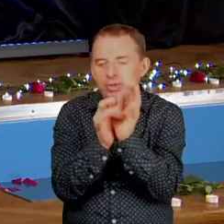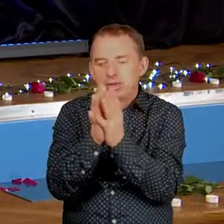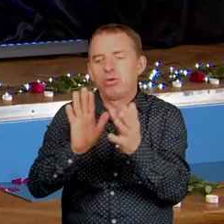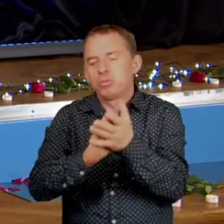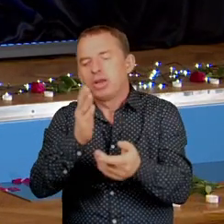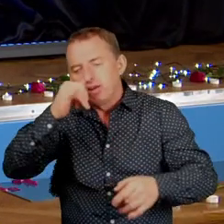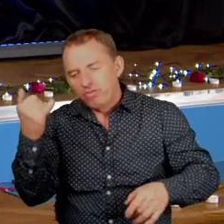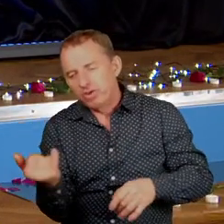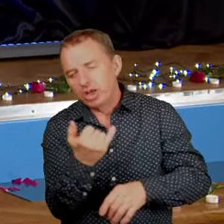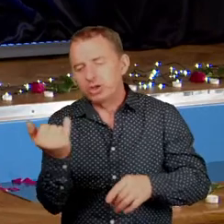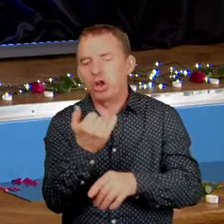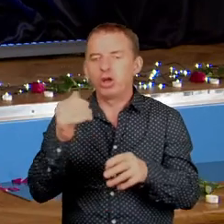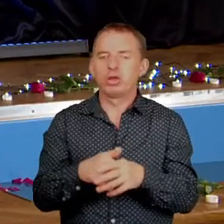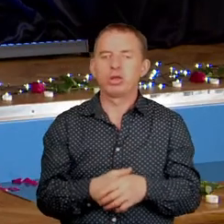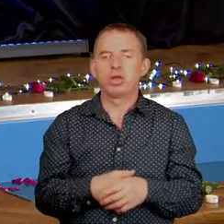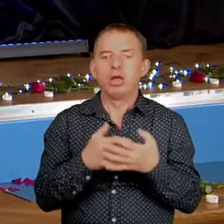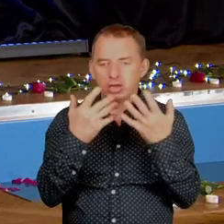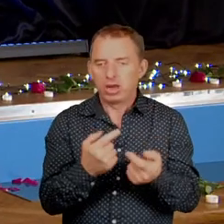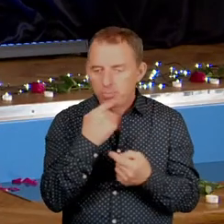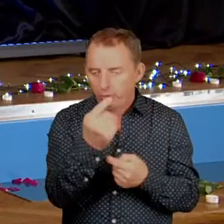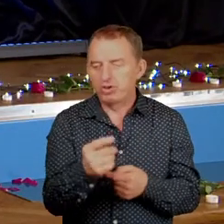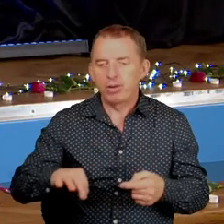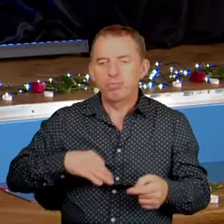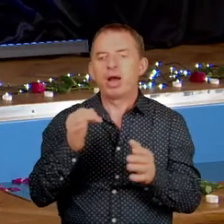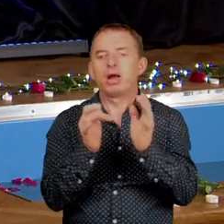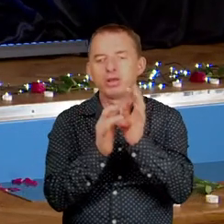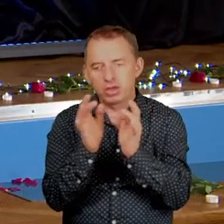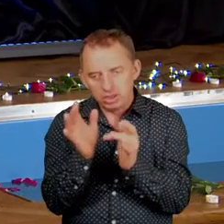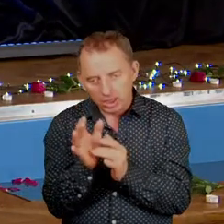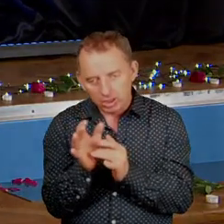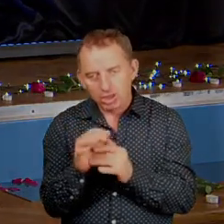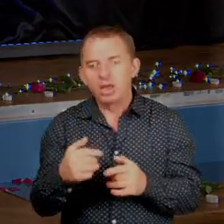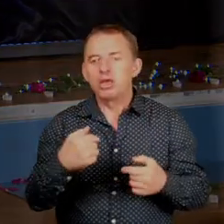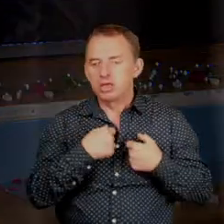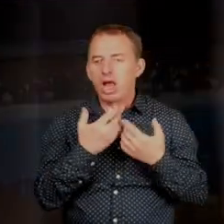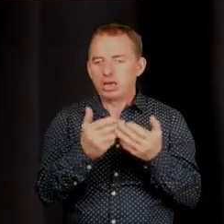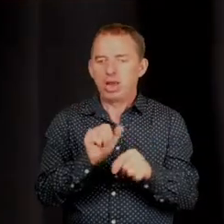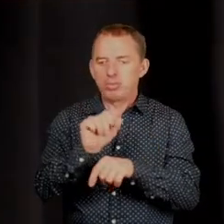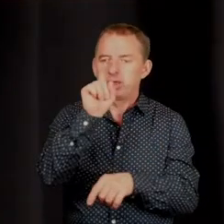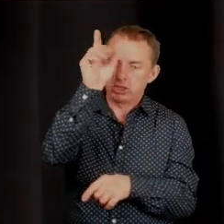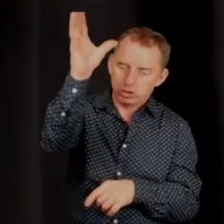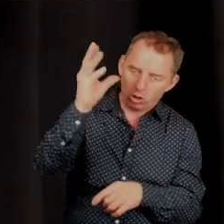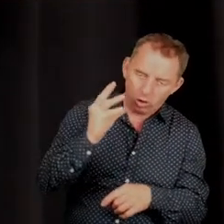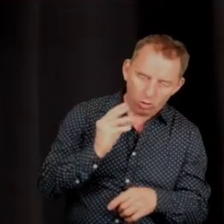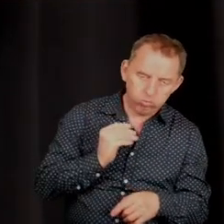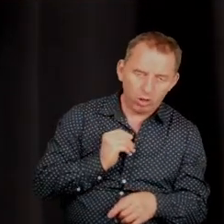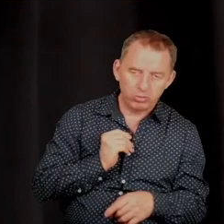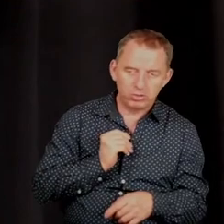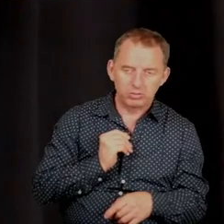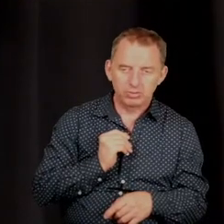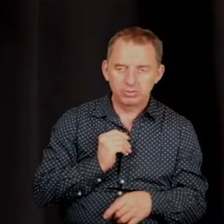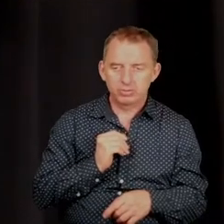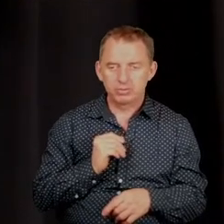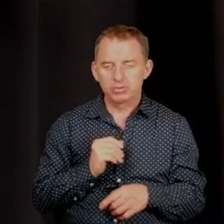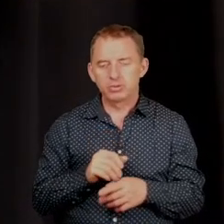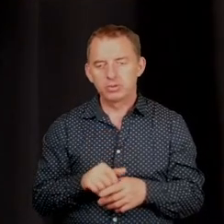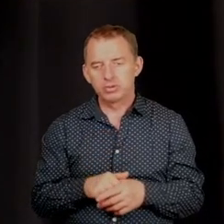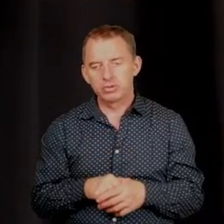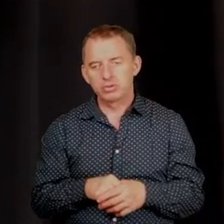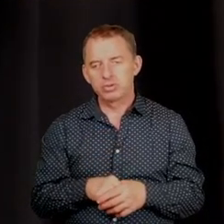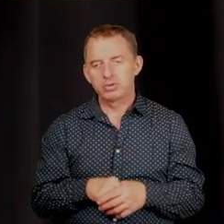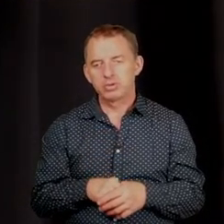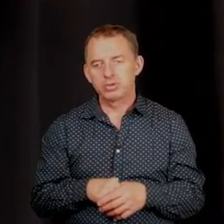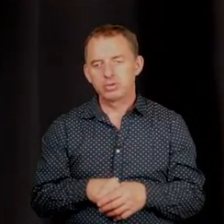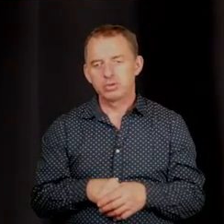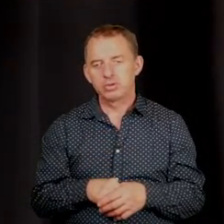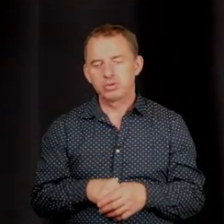tonight, Jesus? Chcesz dzisiaj powiedzieć, Panie Jezu, I want to be with you. Ja chcę być z Tobą. I want nothing in my heart to separate